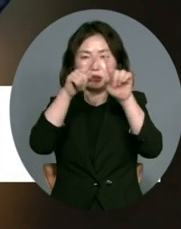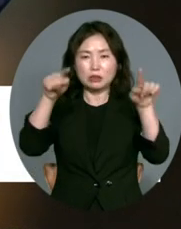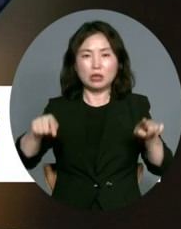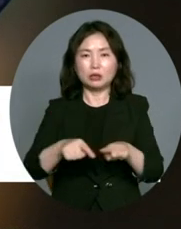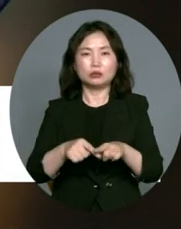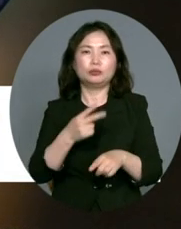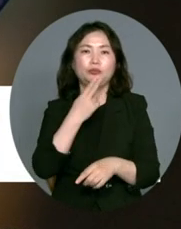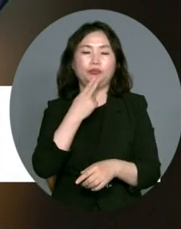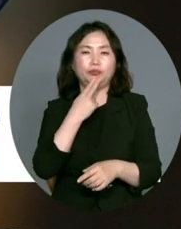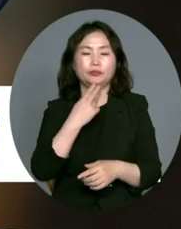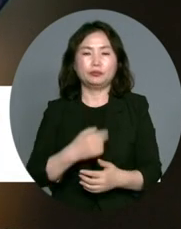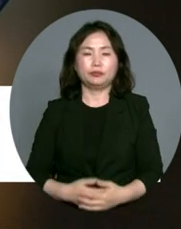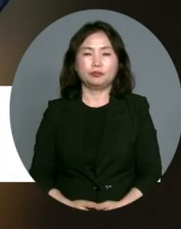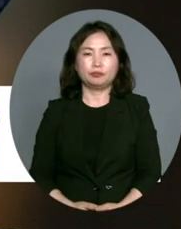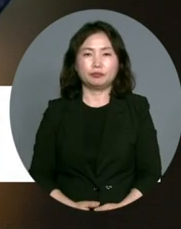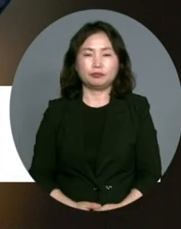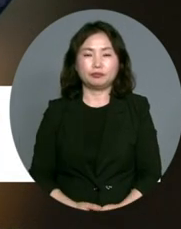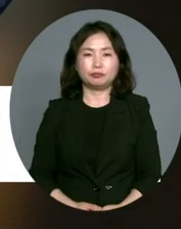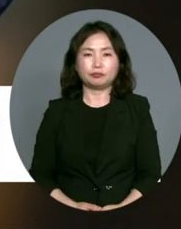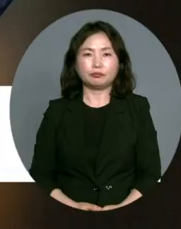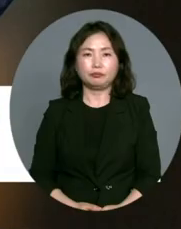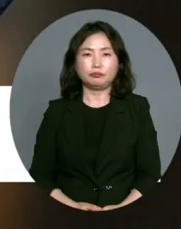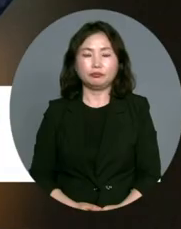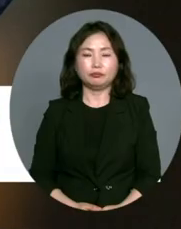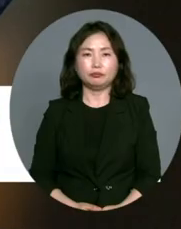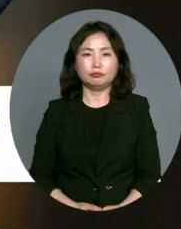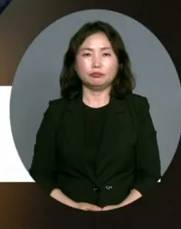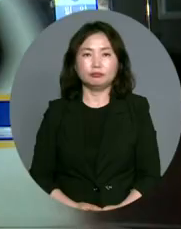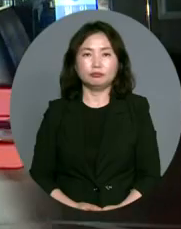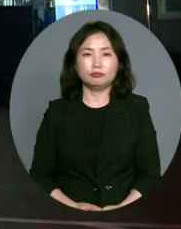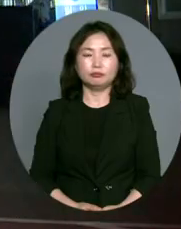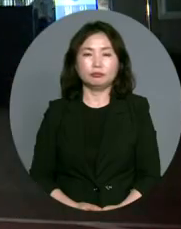없었습니다 뽀대 윤소영 기자 입니다